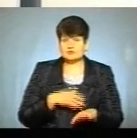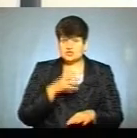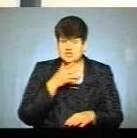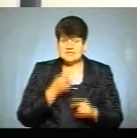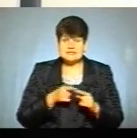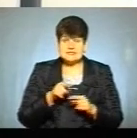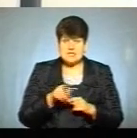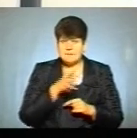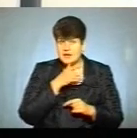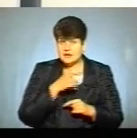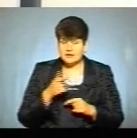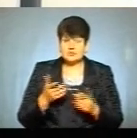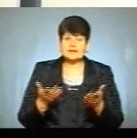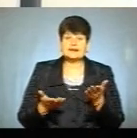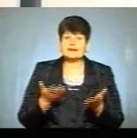період, який